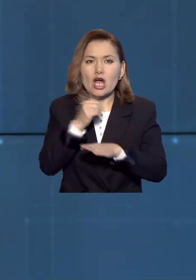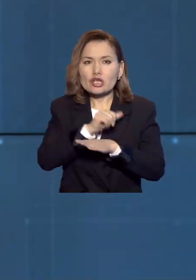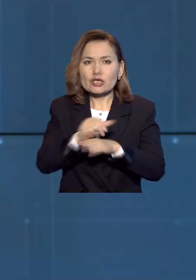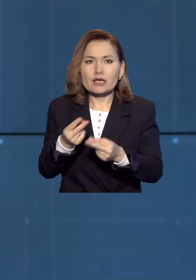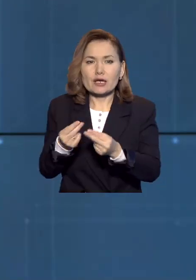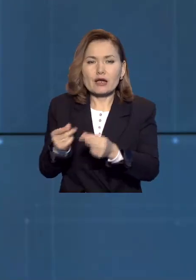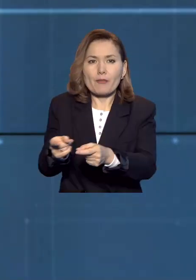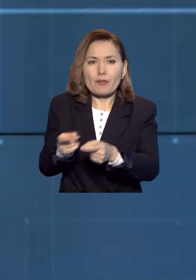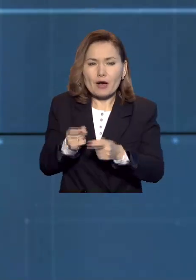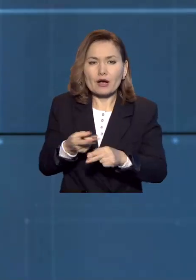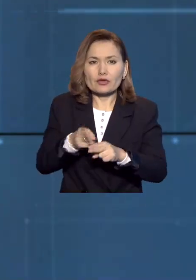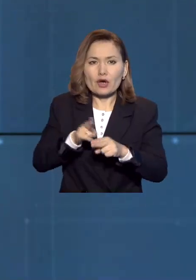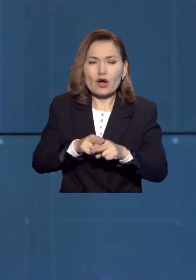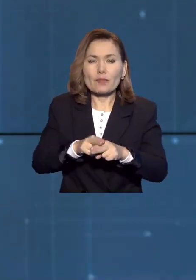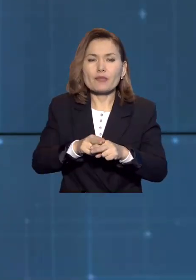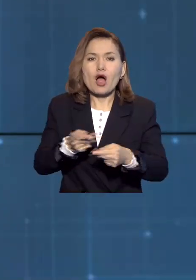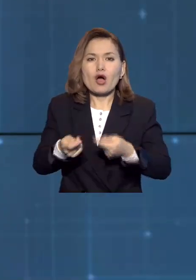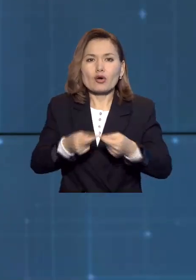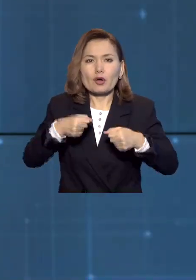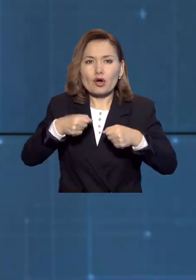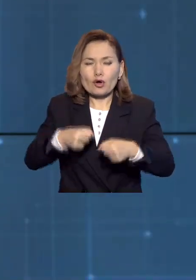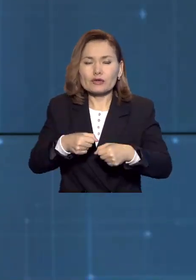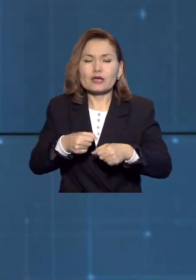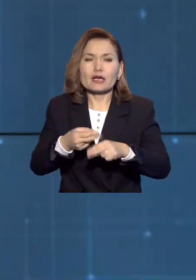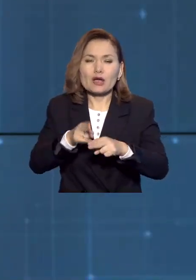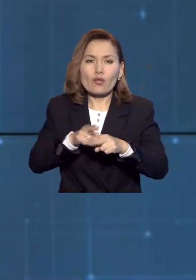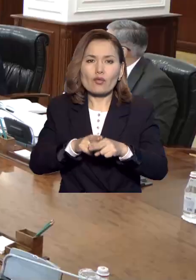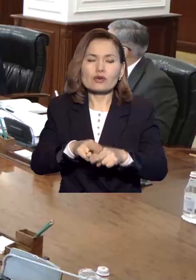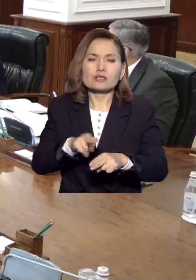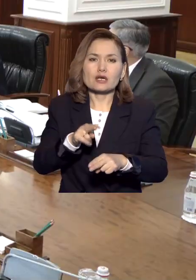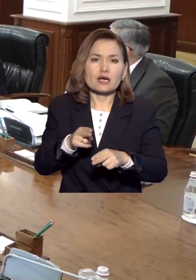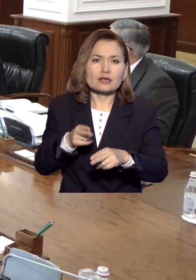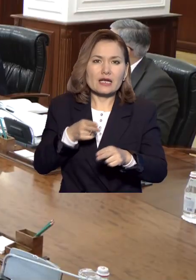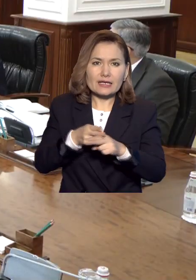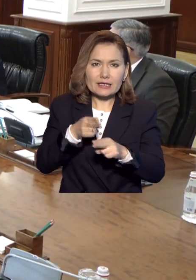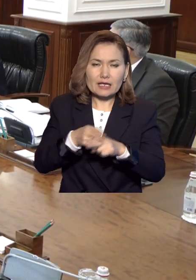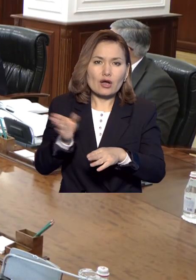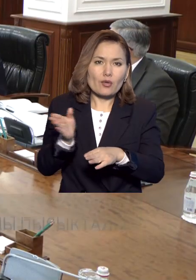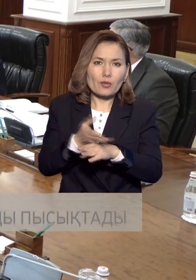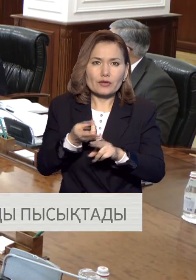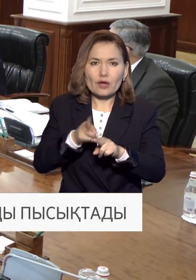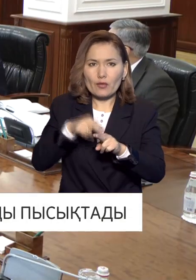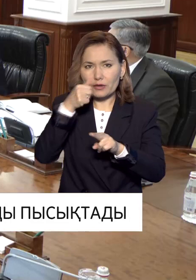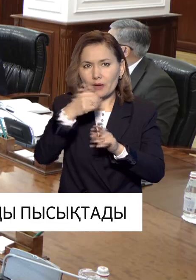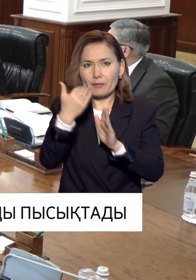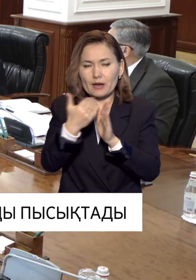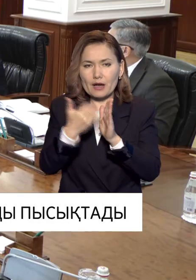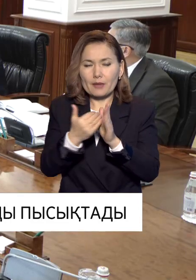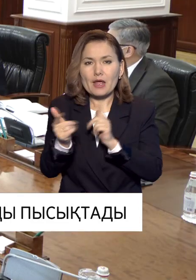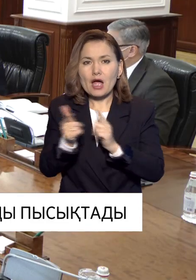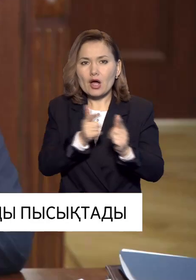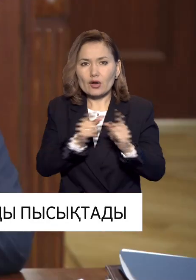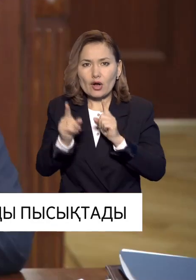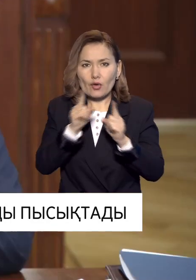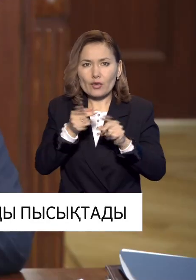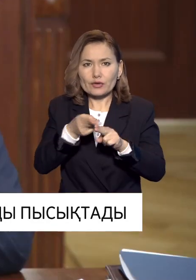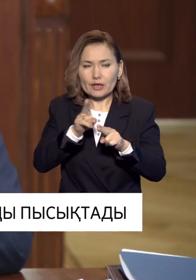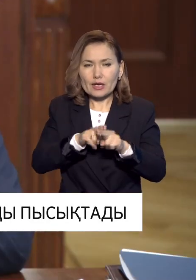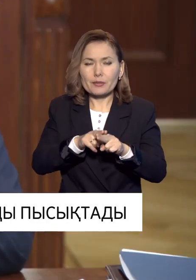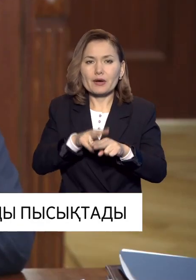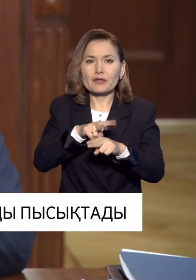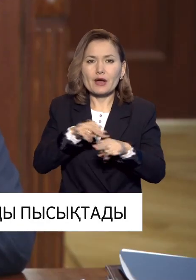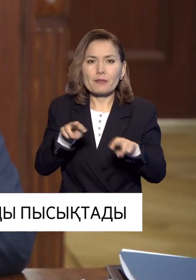тартуда әкімшілік құқықтық кедергілерді жоюға күш салады. Үкімет басшысы биылға арналған бағдарламаларды әзірлеу жөнінде кеңес өткізді. Осы ретте Ішкі